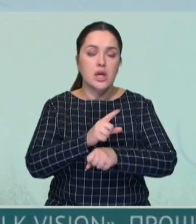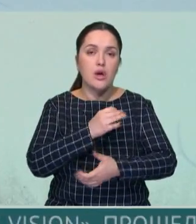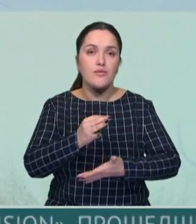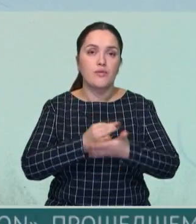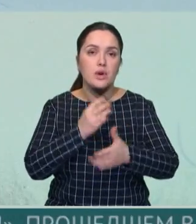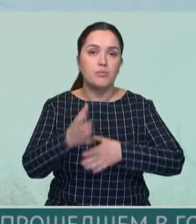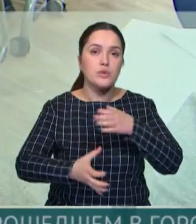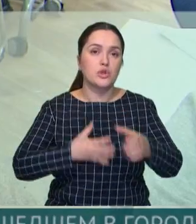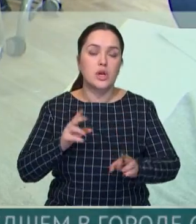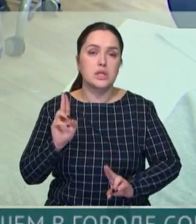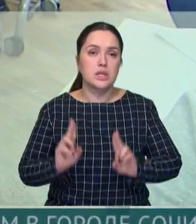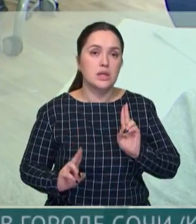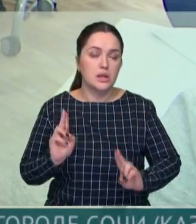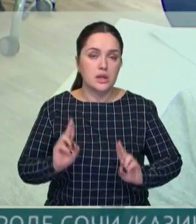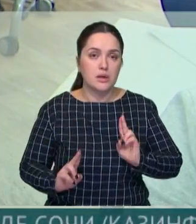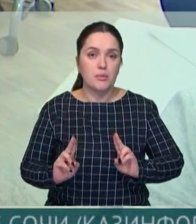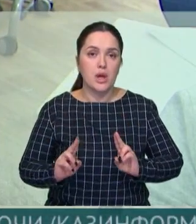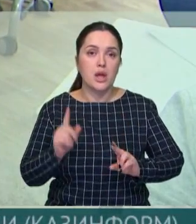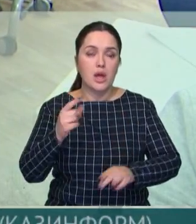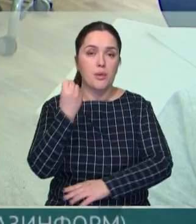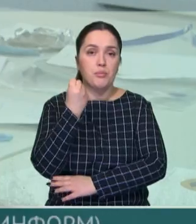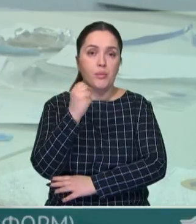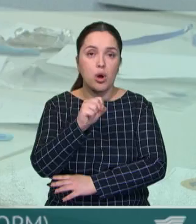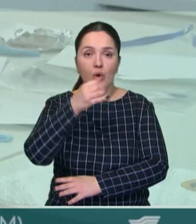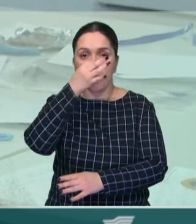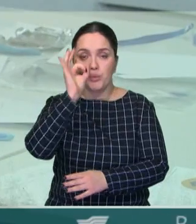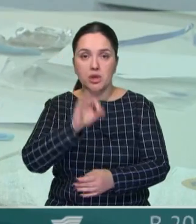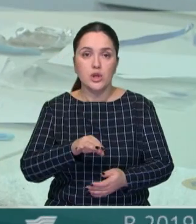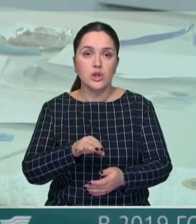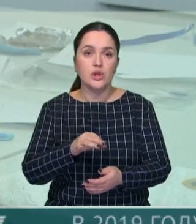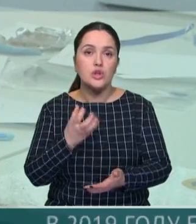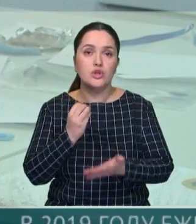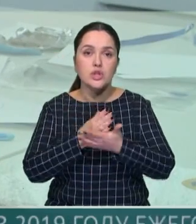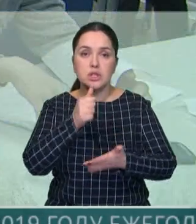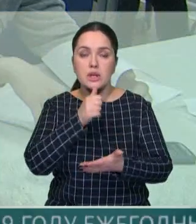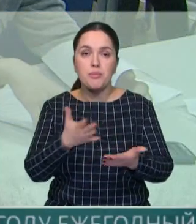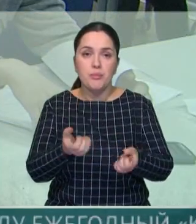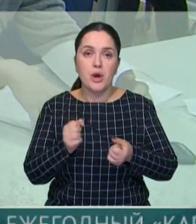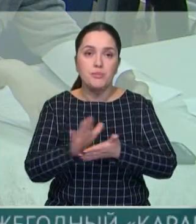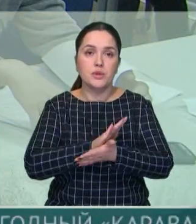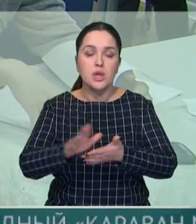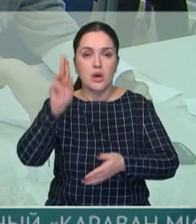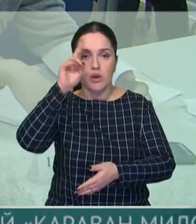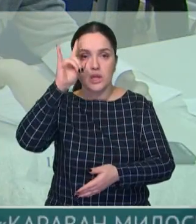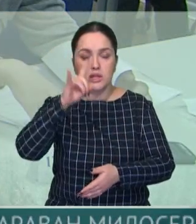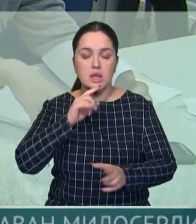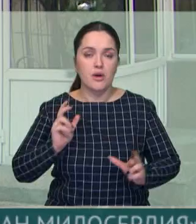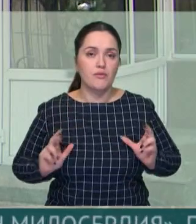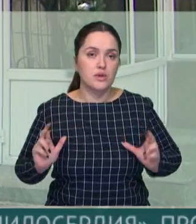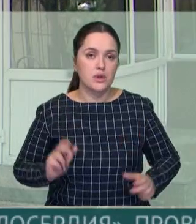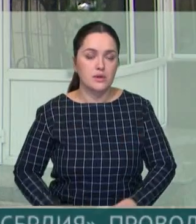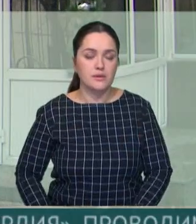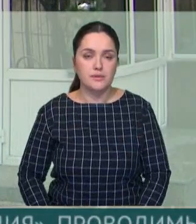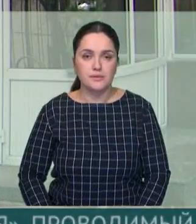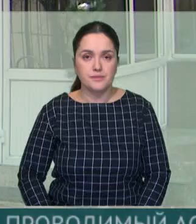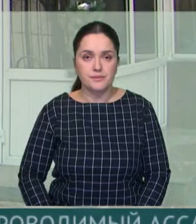отвечают международным стандартам, и, как говорят организаторы, победители, кроме опыта, имеют еще и шанс получить гранты на обучение в казахстанских